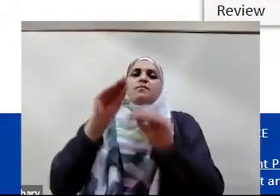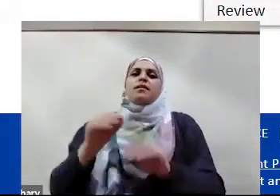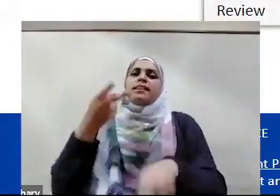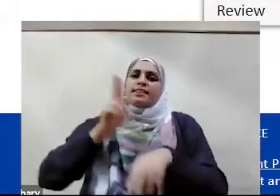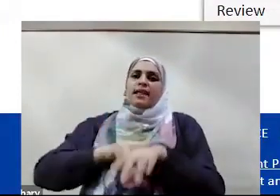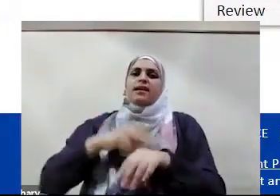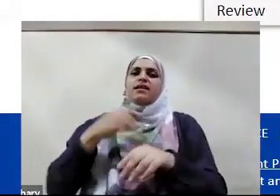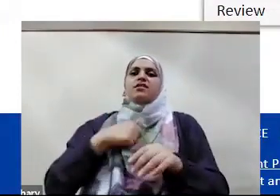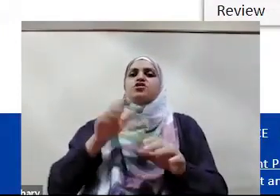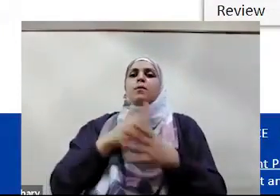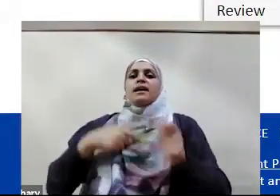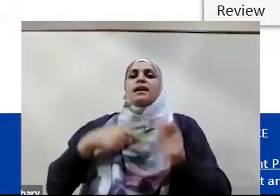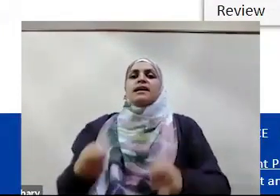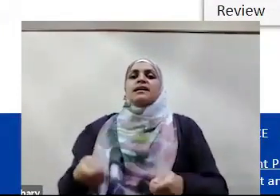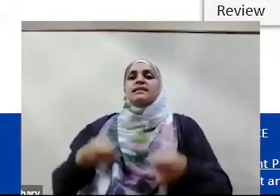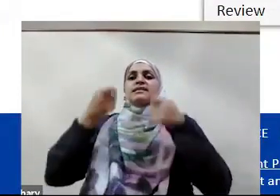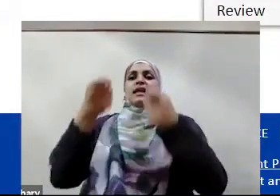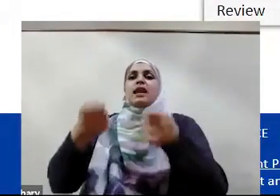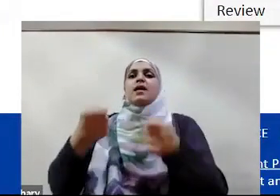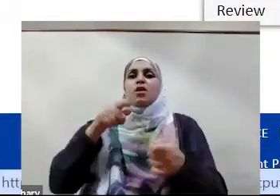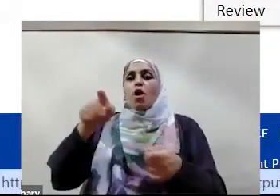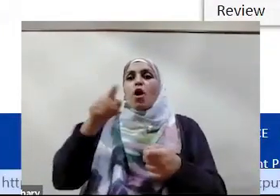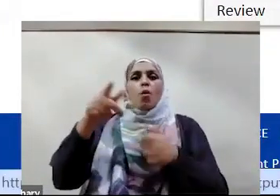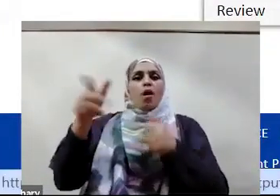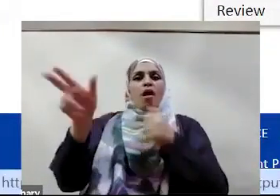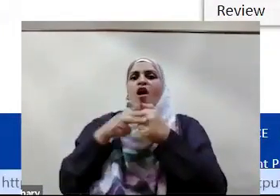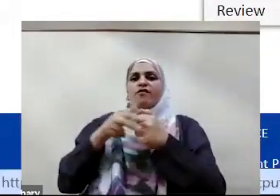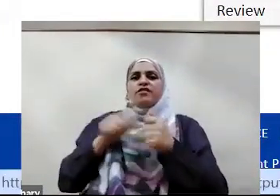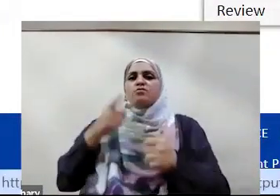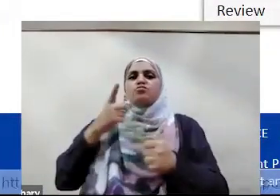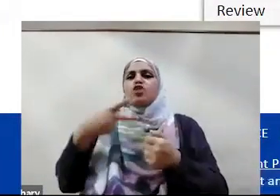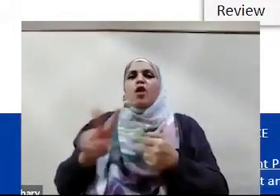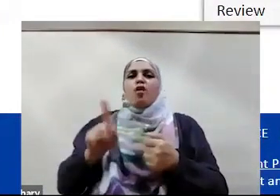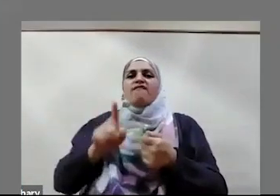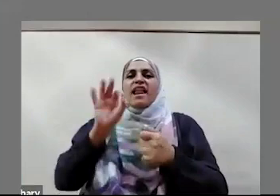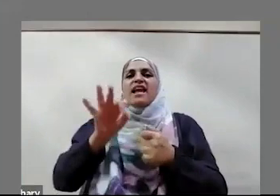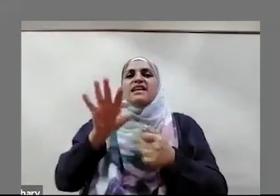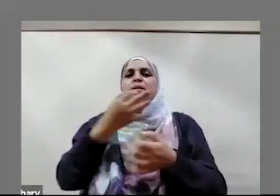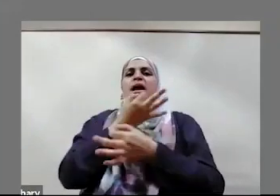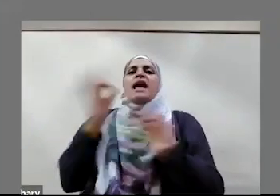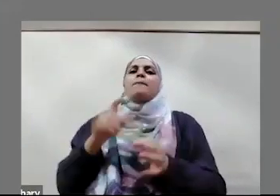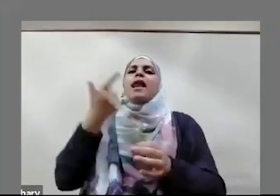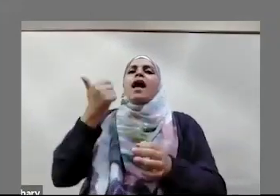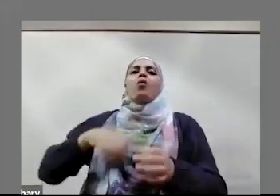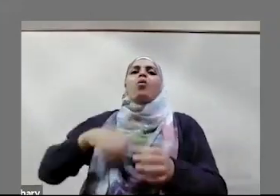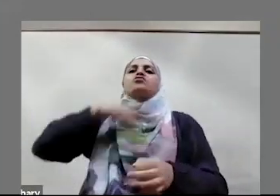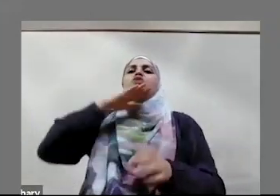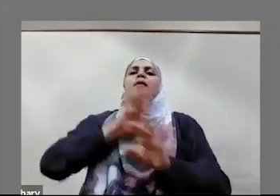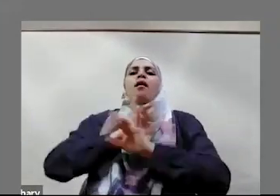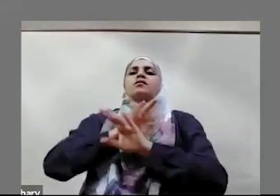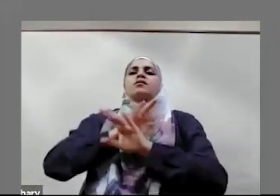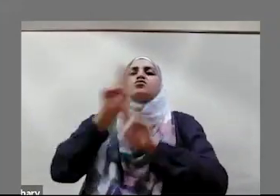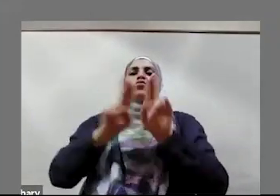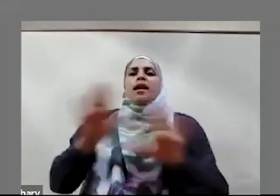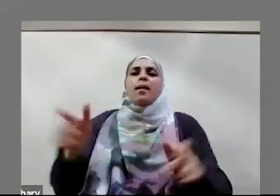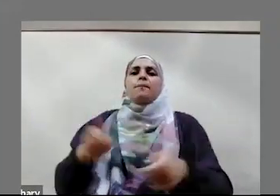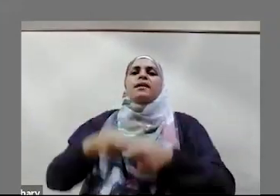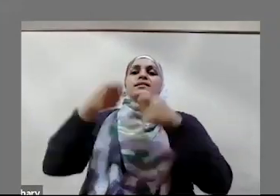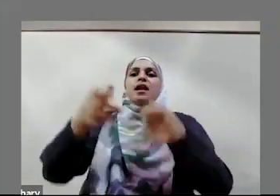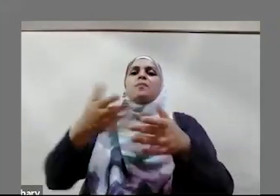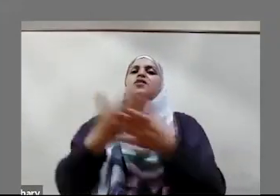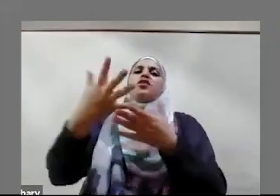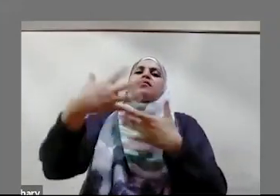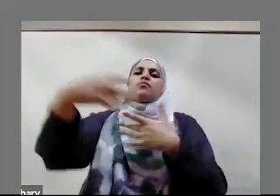أما بسلم هو أصلا مش هيرضى إن هو يسلم الأبليكيشن، يعني مش هيرضى أساسا. الحاجة التانية اللي أنا ممكن